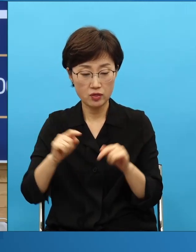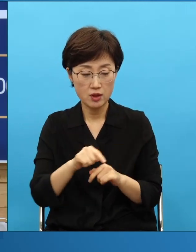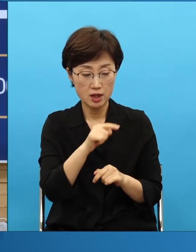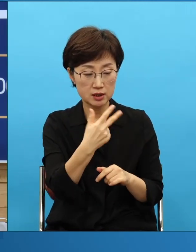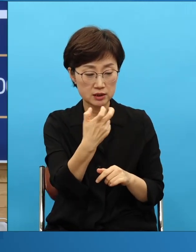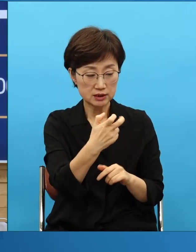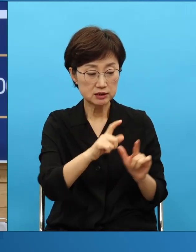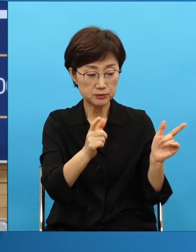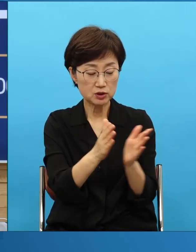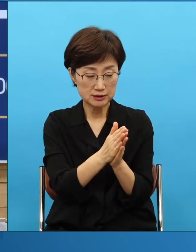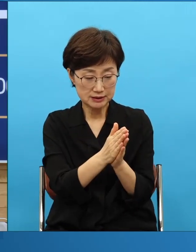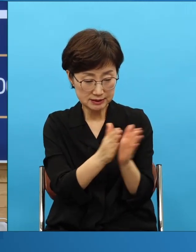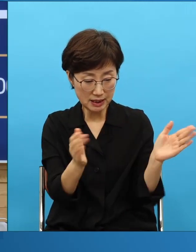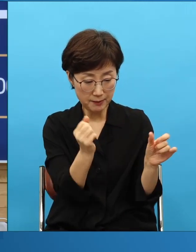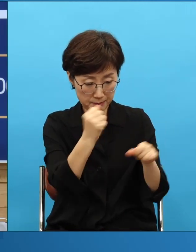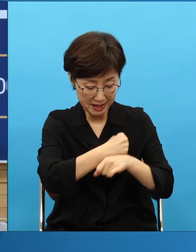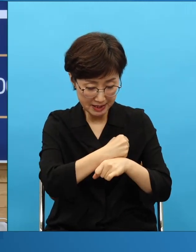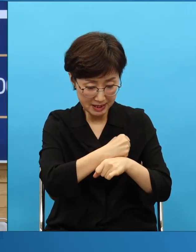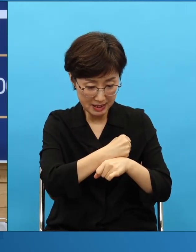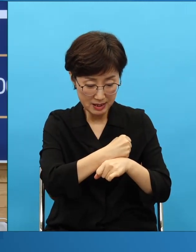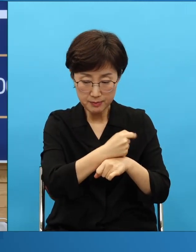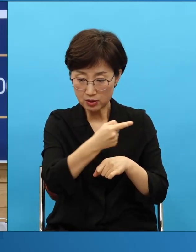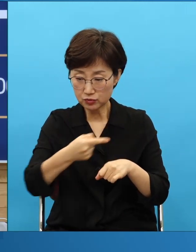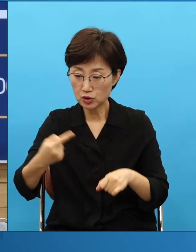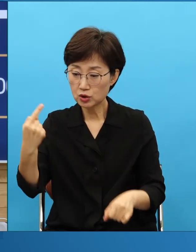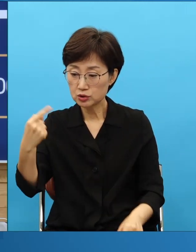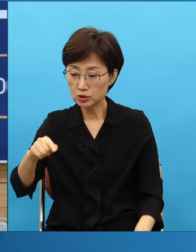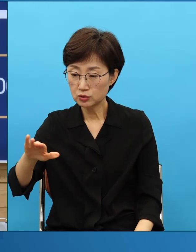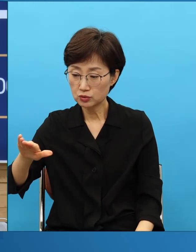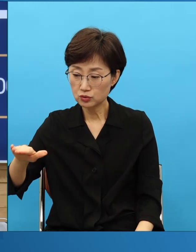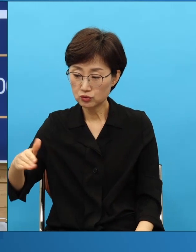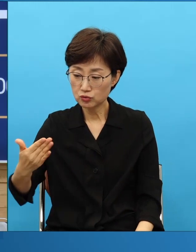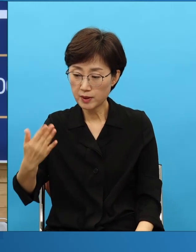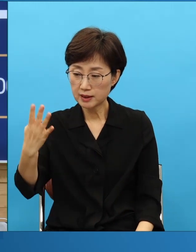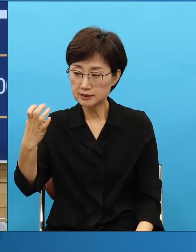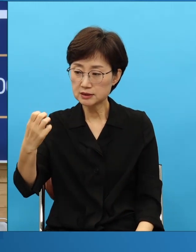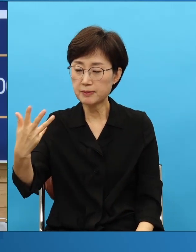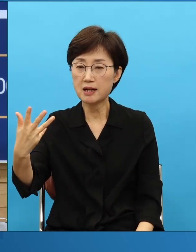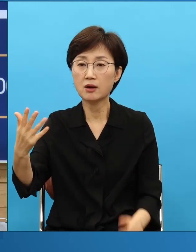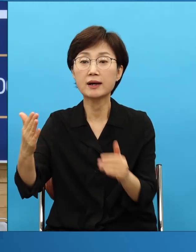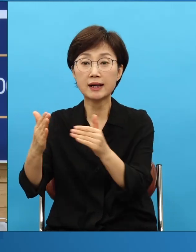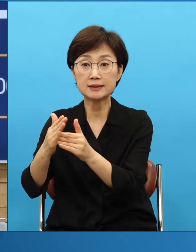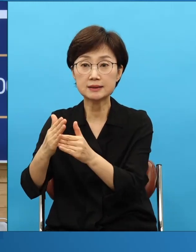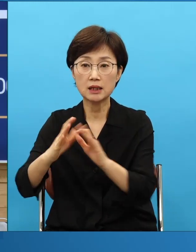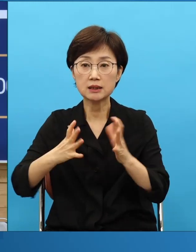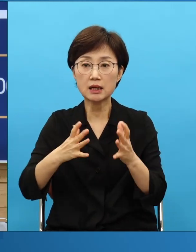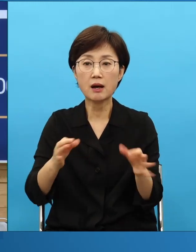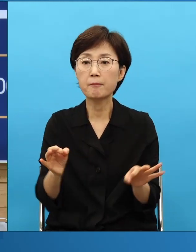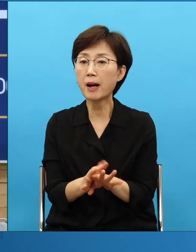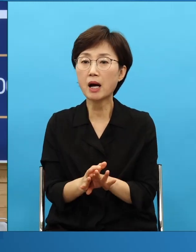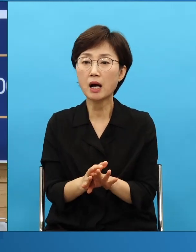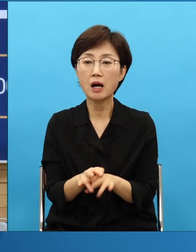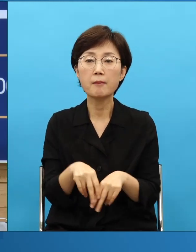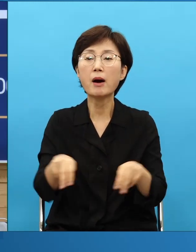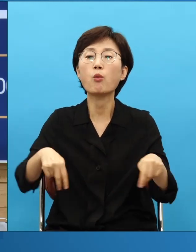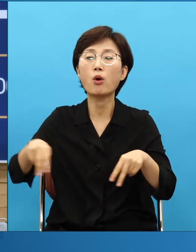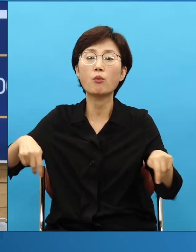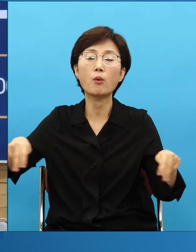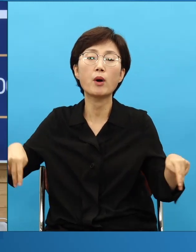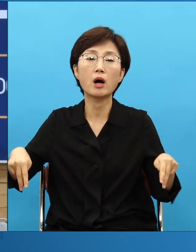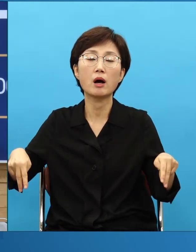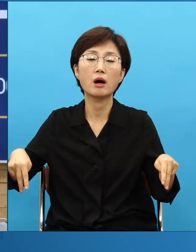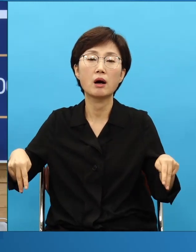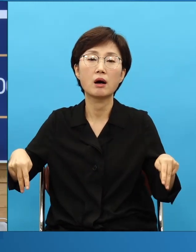1948년까지 이스라엘은 나라를 잃습니다. And so we see that until the mid 1900s, the Jewish people they lose their